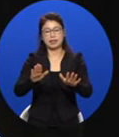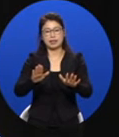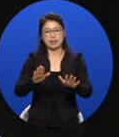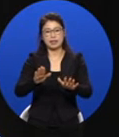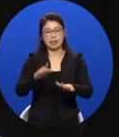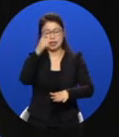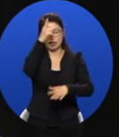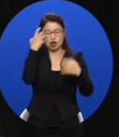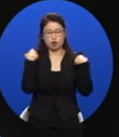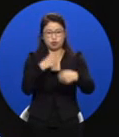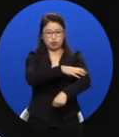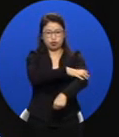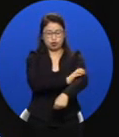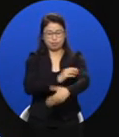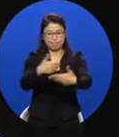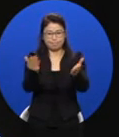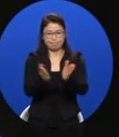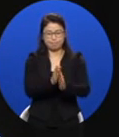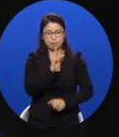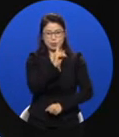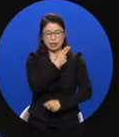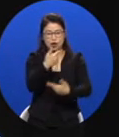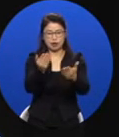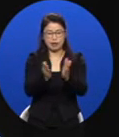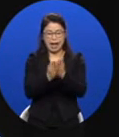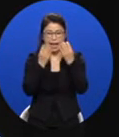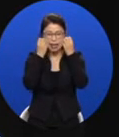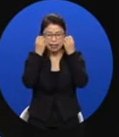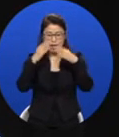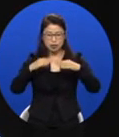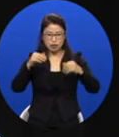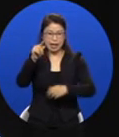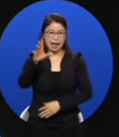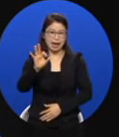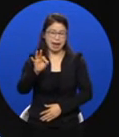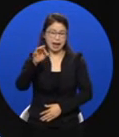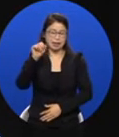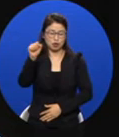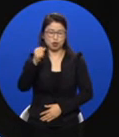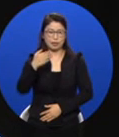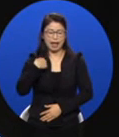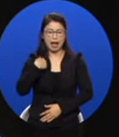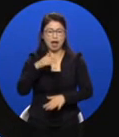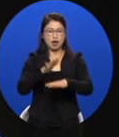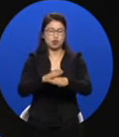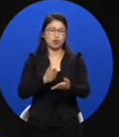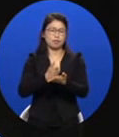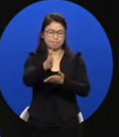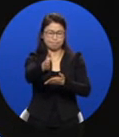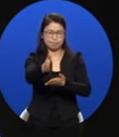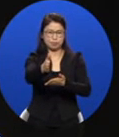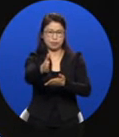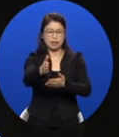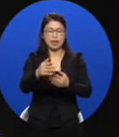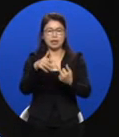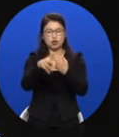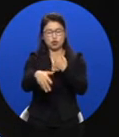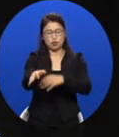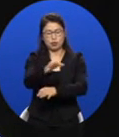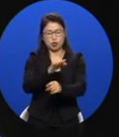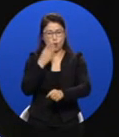여당인 새누리당 후보 이 강지용 농업과 경제 전문가를 선택해서 서귀포 경제